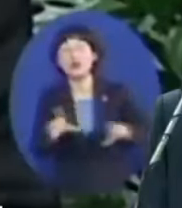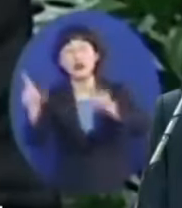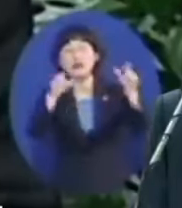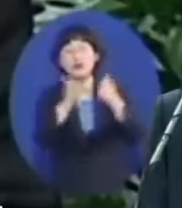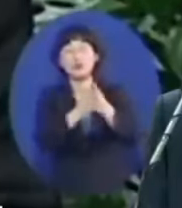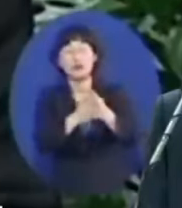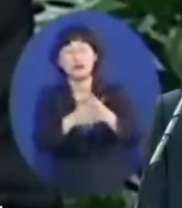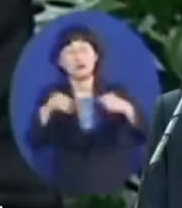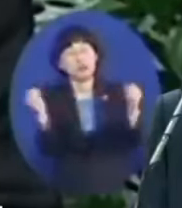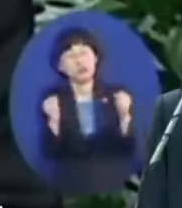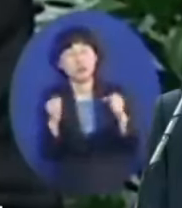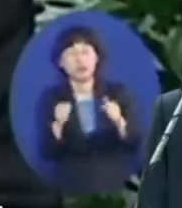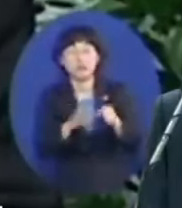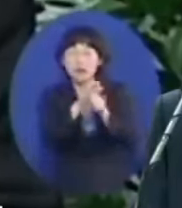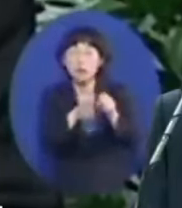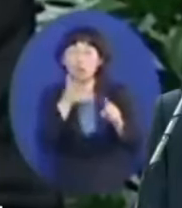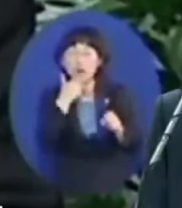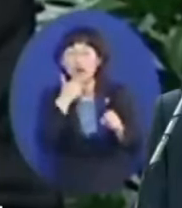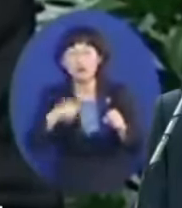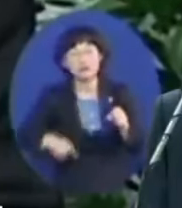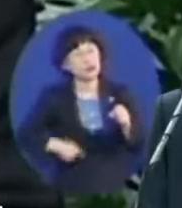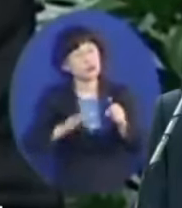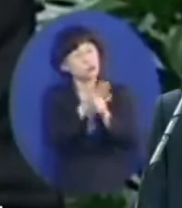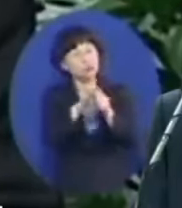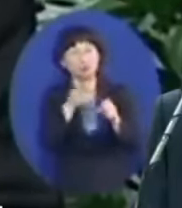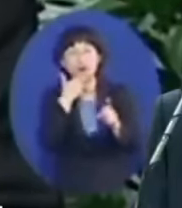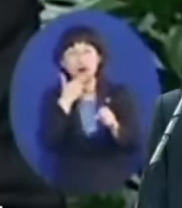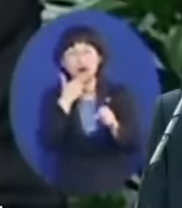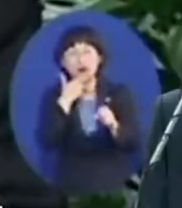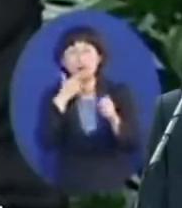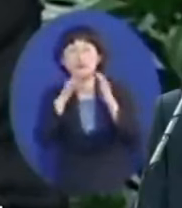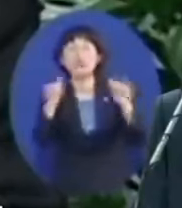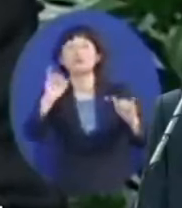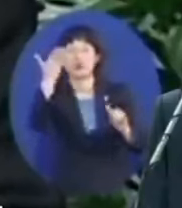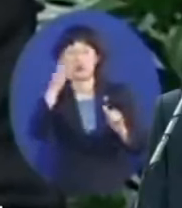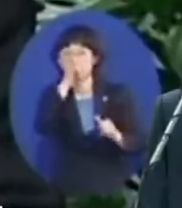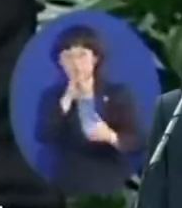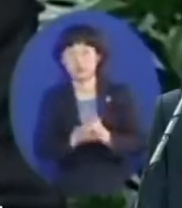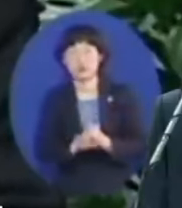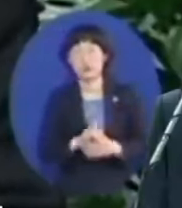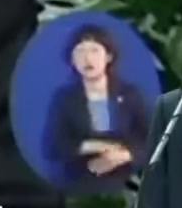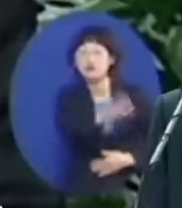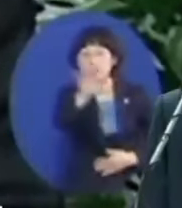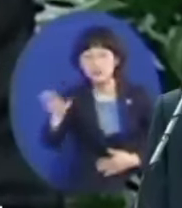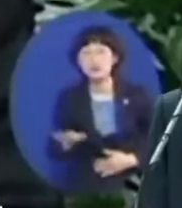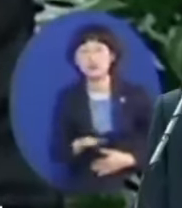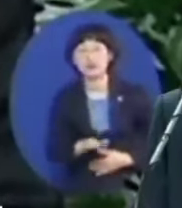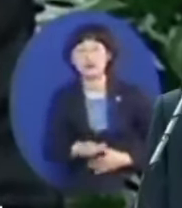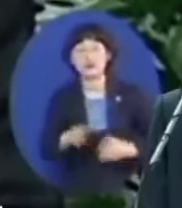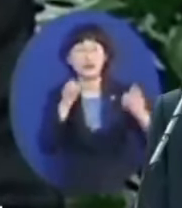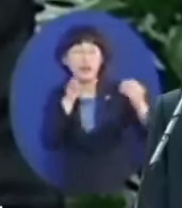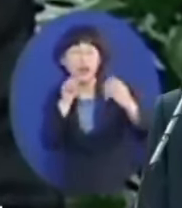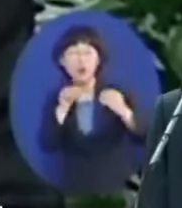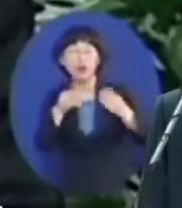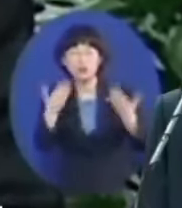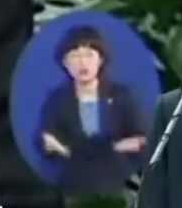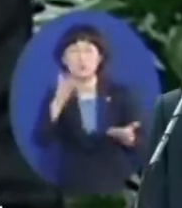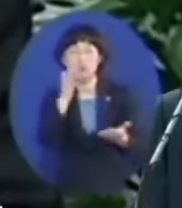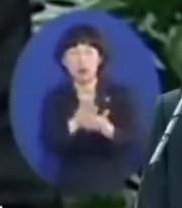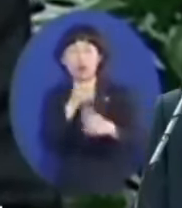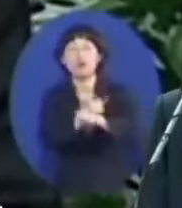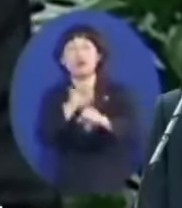냉랭하고 사랑이 없고 무정하고 인정이 없는 사람들이 되어가고 있는 것입니다. 우리는 대화를 쉬지 않고 해야